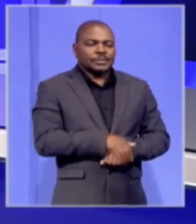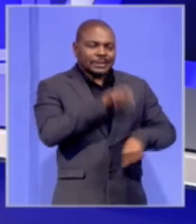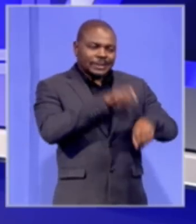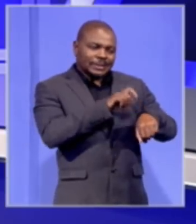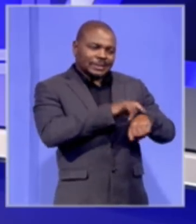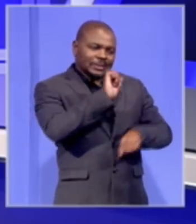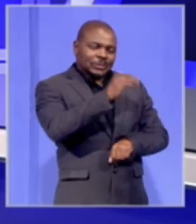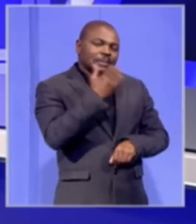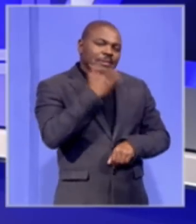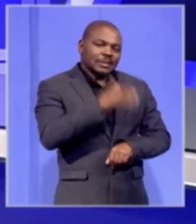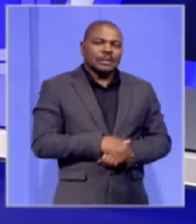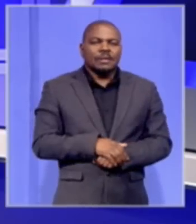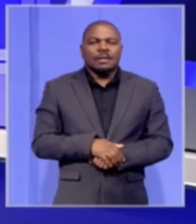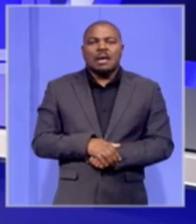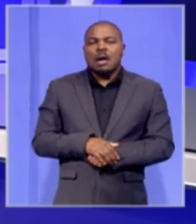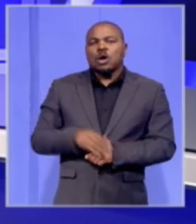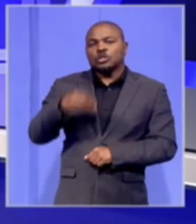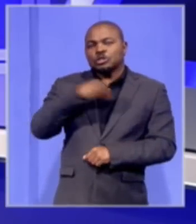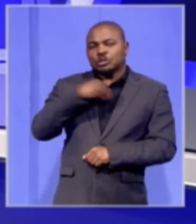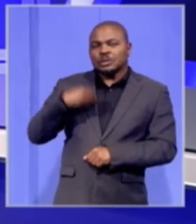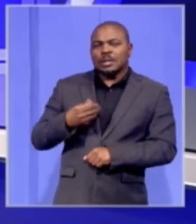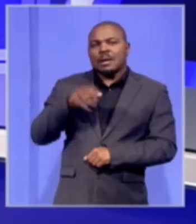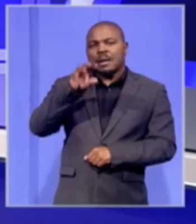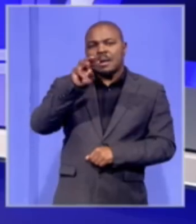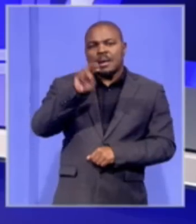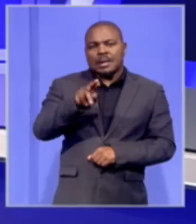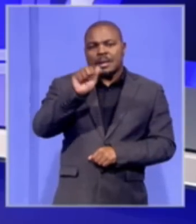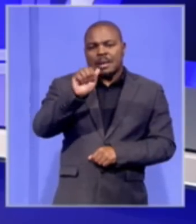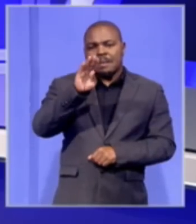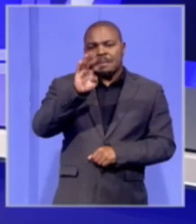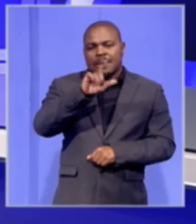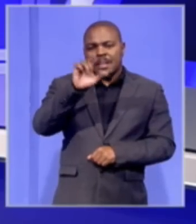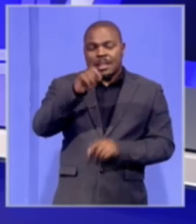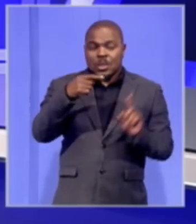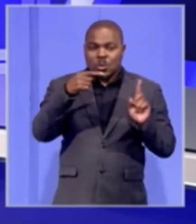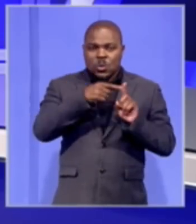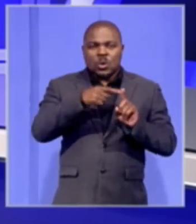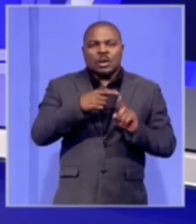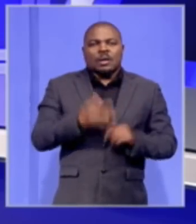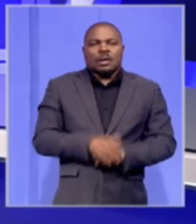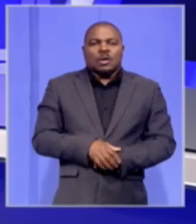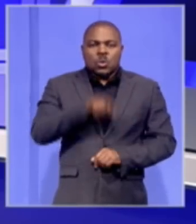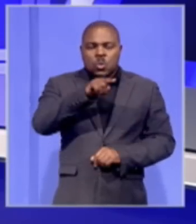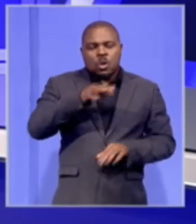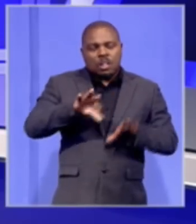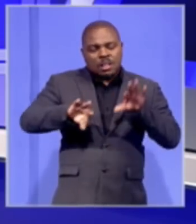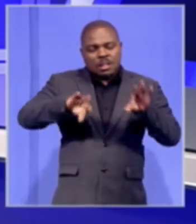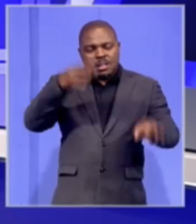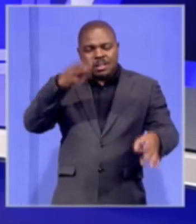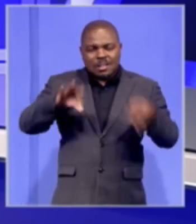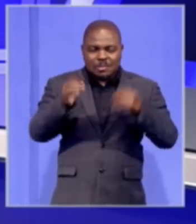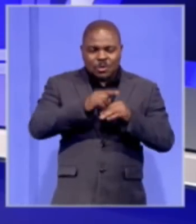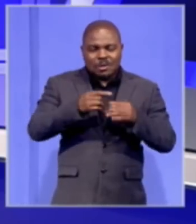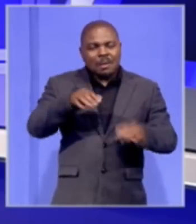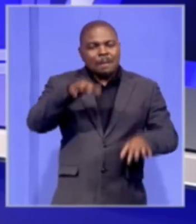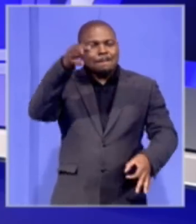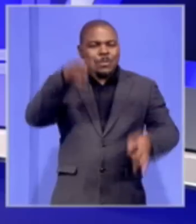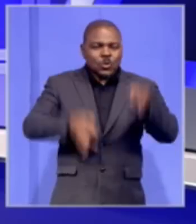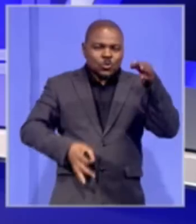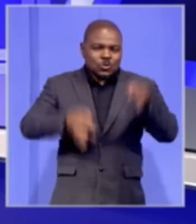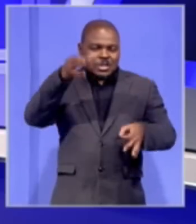nako ya hao moe eo e ne le ngaka Dihlare Rabele mme yena ke mohlophuli le ditabeng tsa